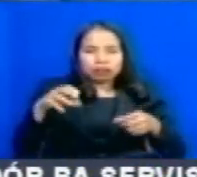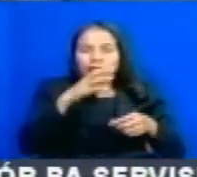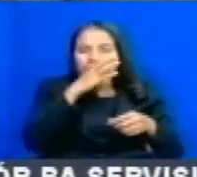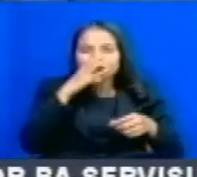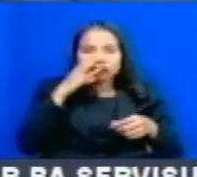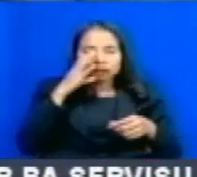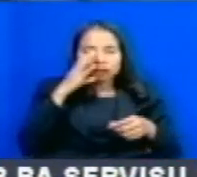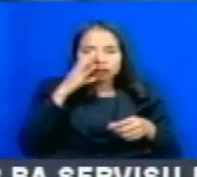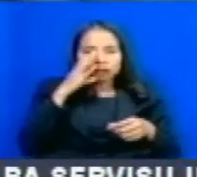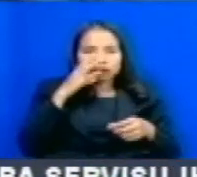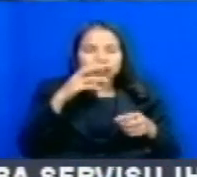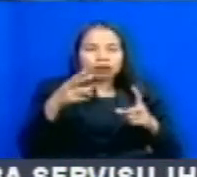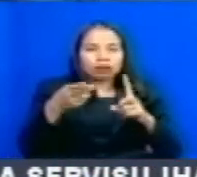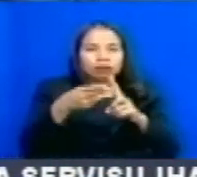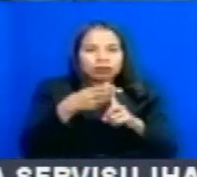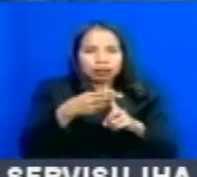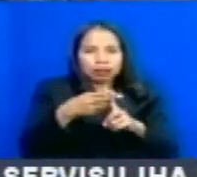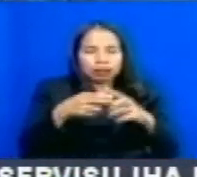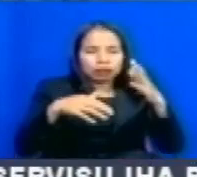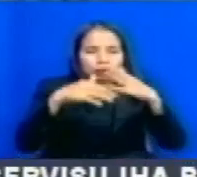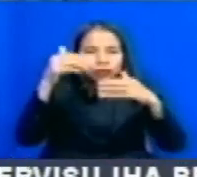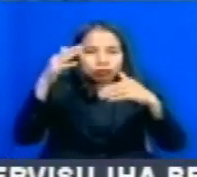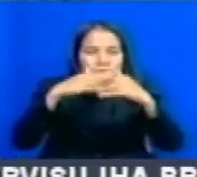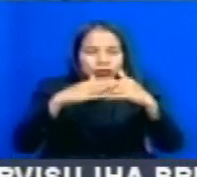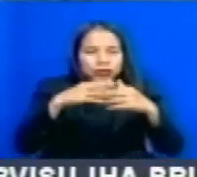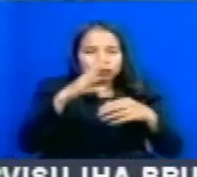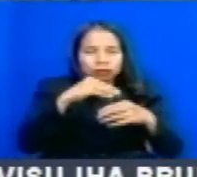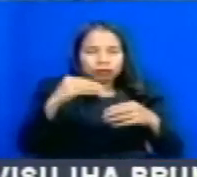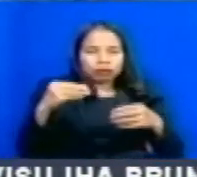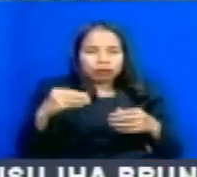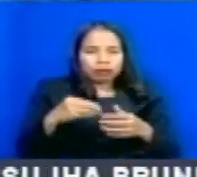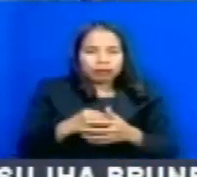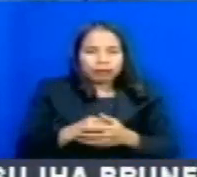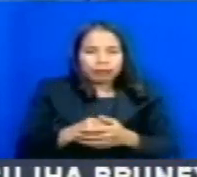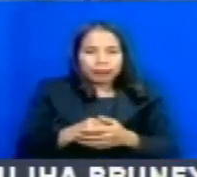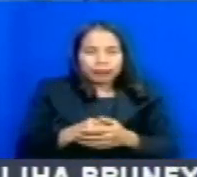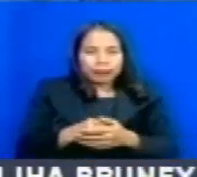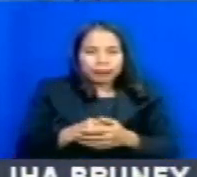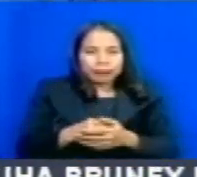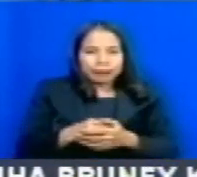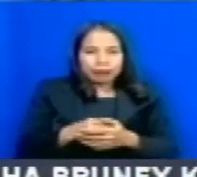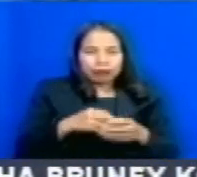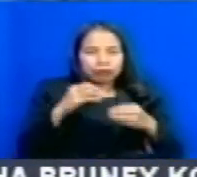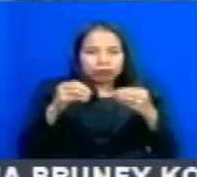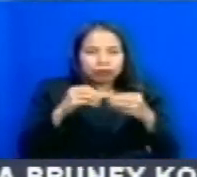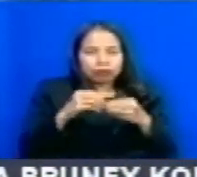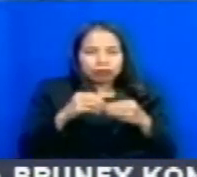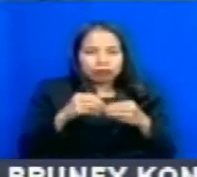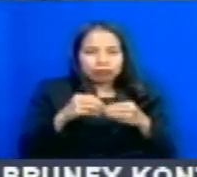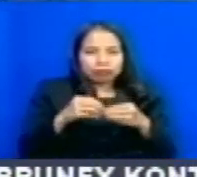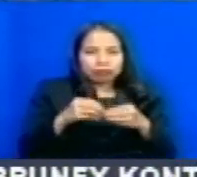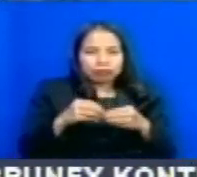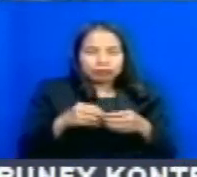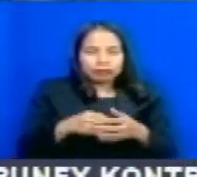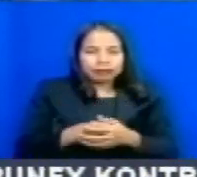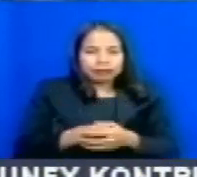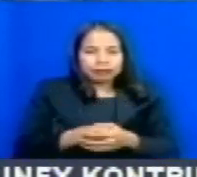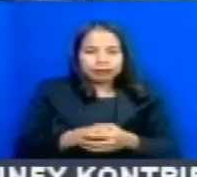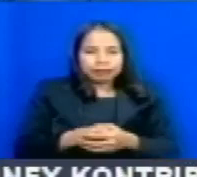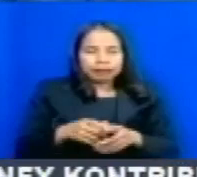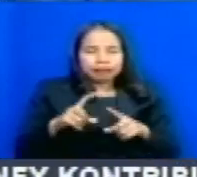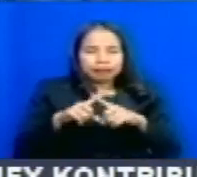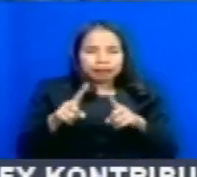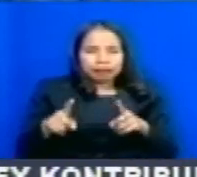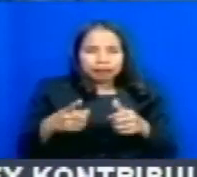agrikultura hospitalidade konstrusaun no manufaktura fabrika are hat ne mak sira ofrece ba timor wan mabe kon